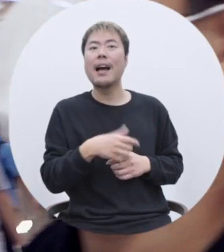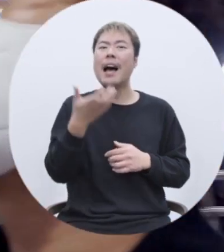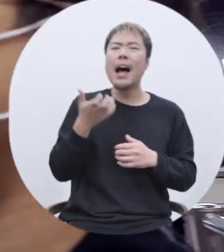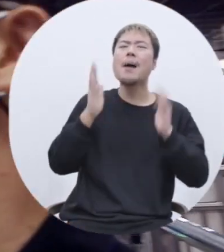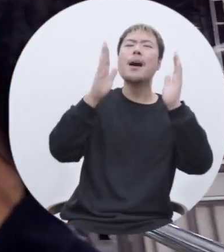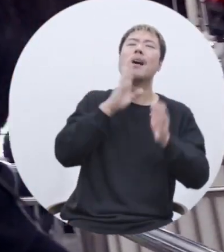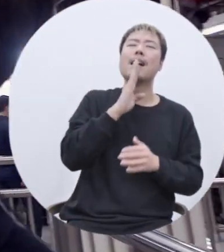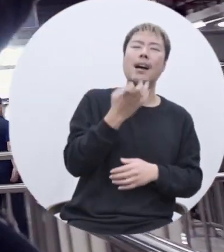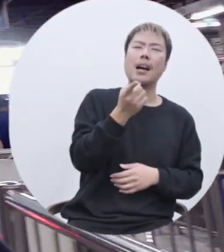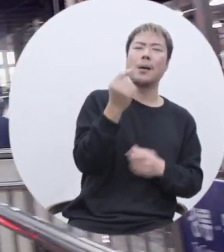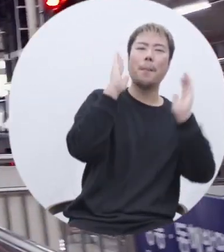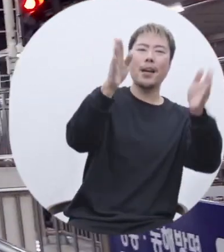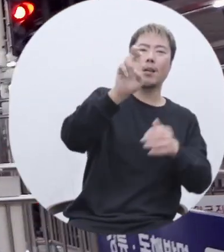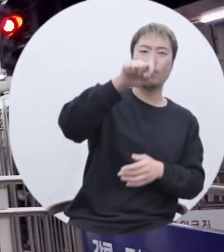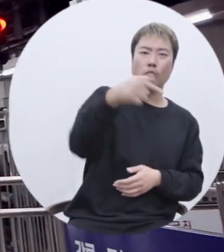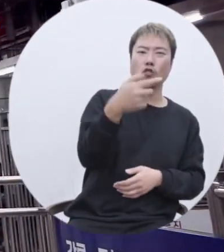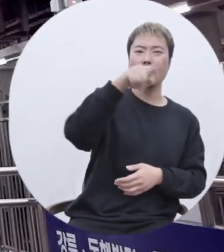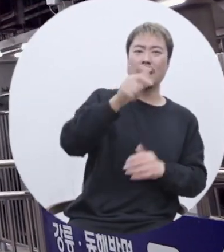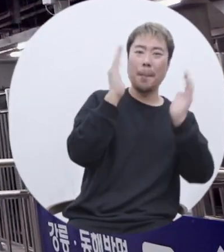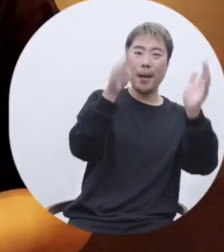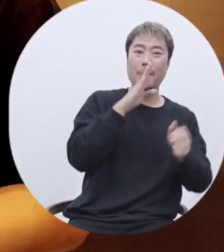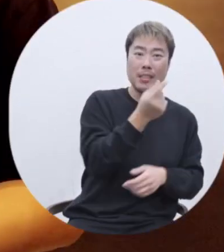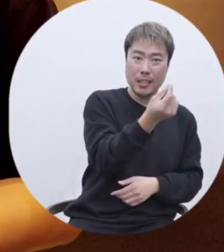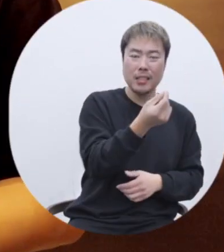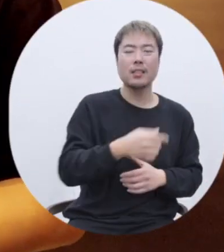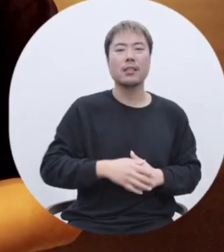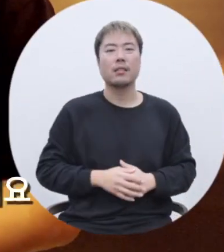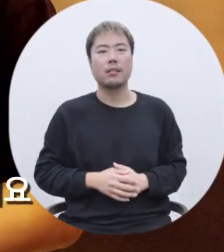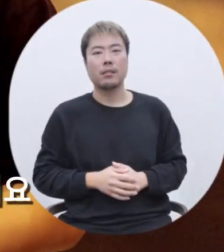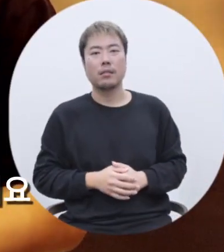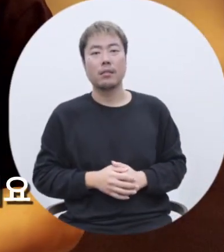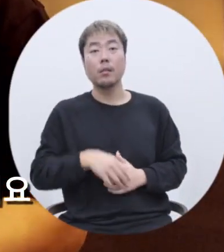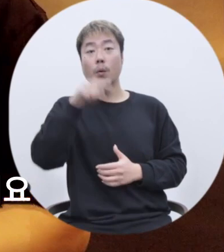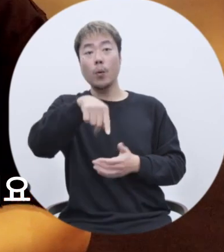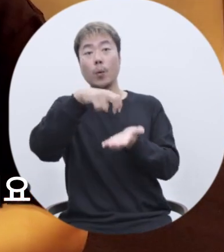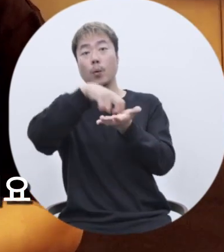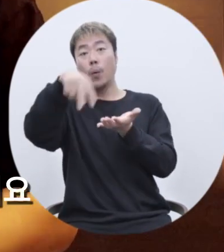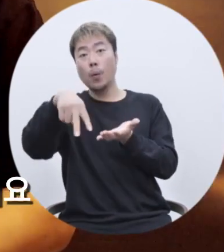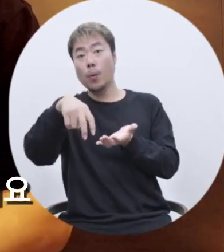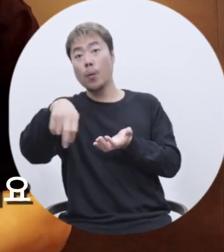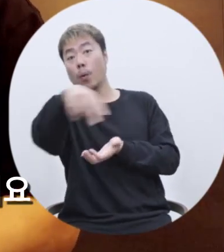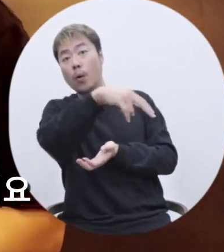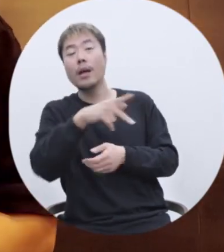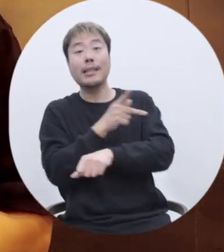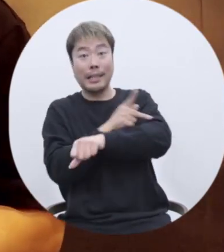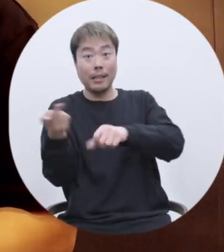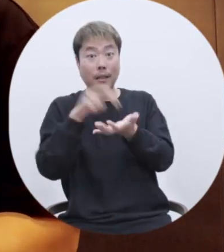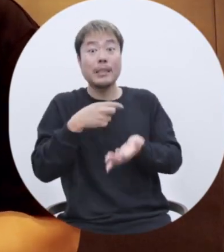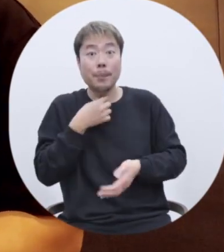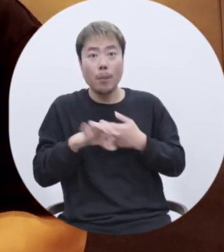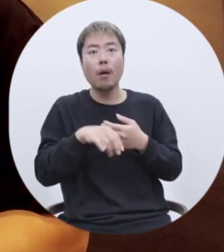아까 전에 맞아. 그 인산 방향이었지. 여기서 내리셔가지고 옆으로 나가셔야 돼요.